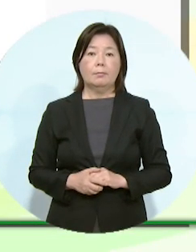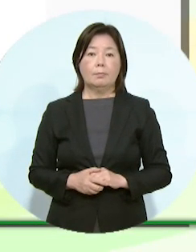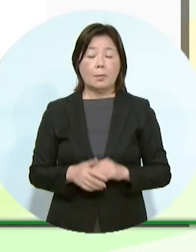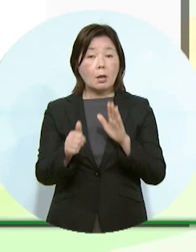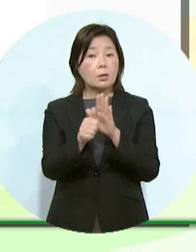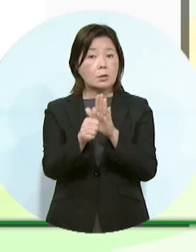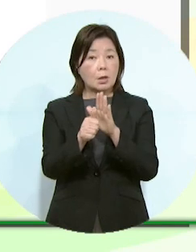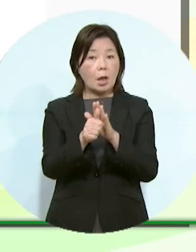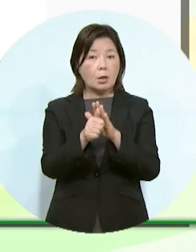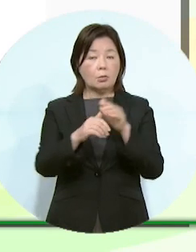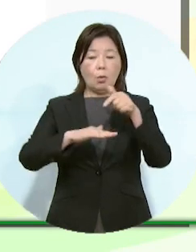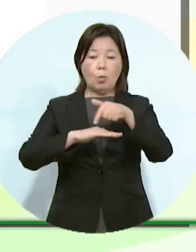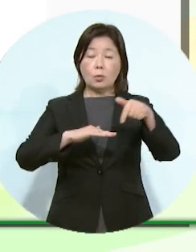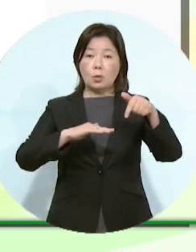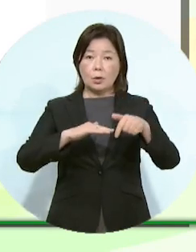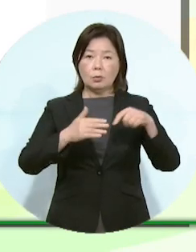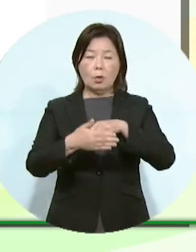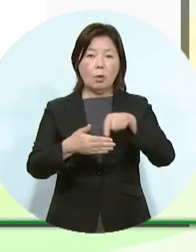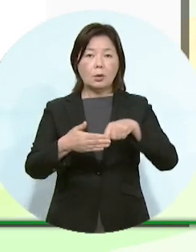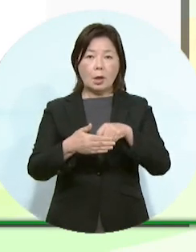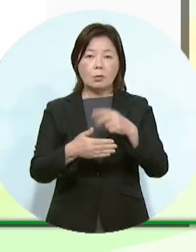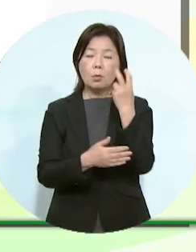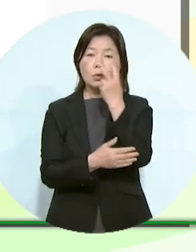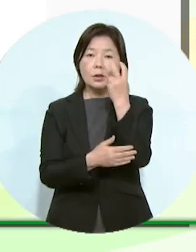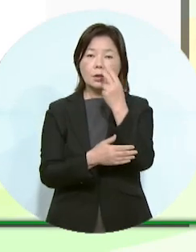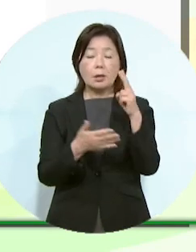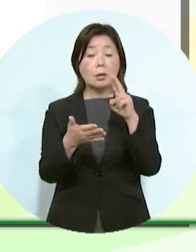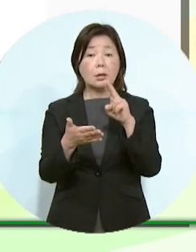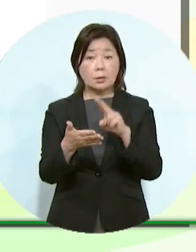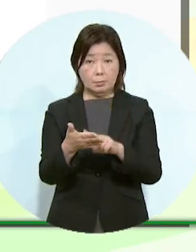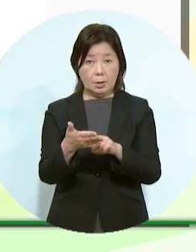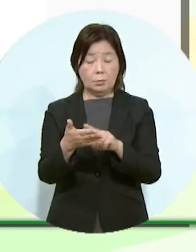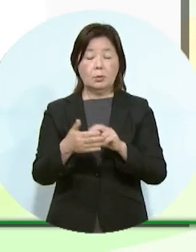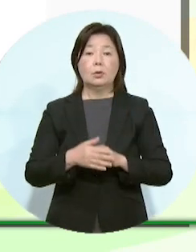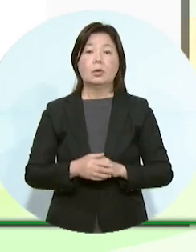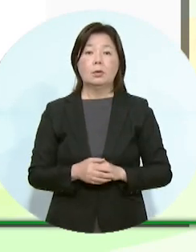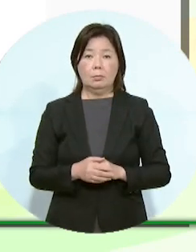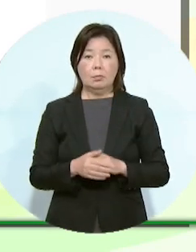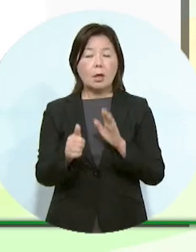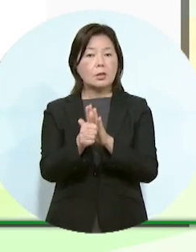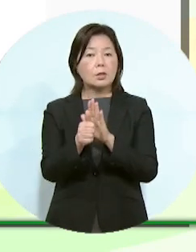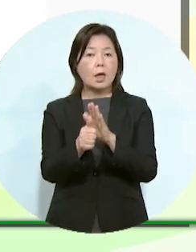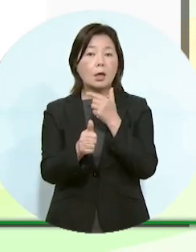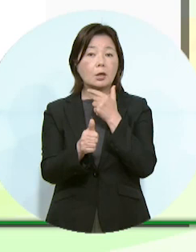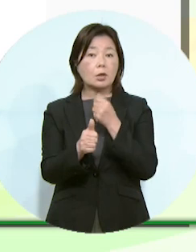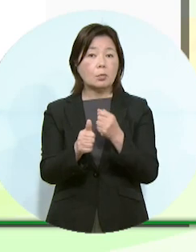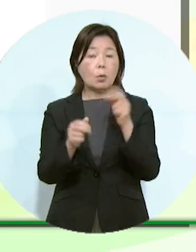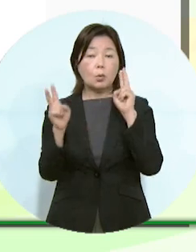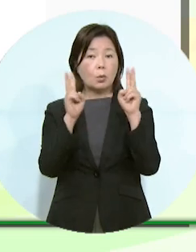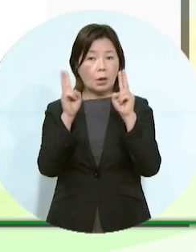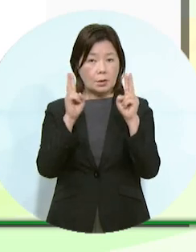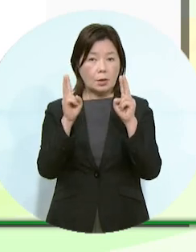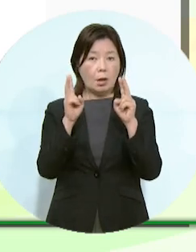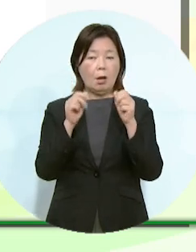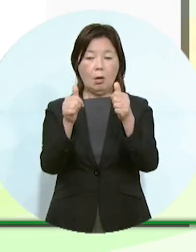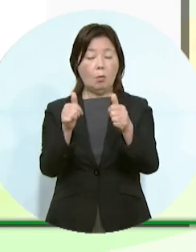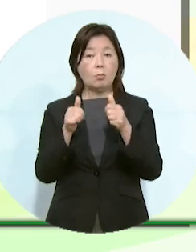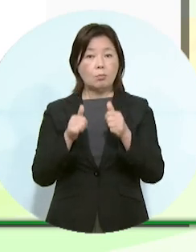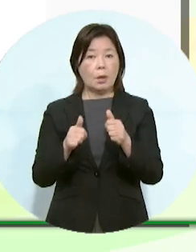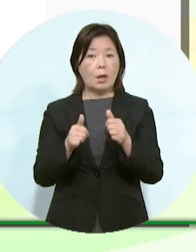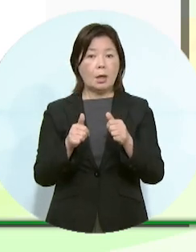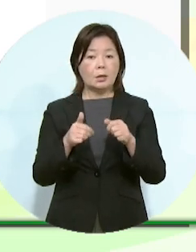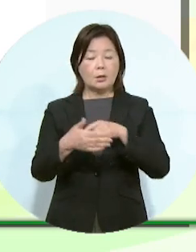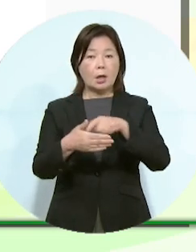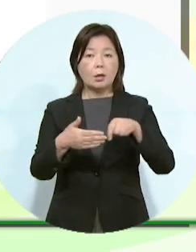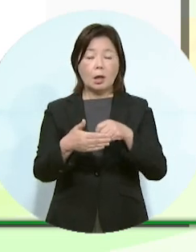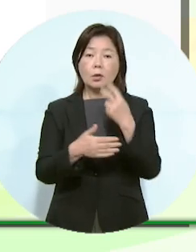支援するプロジェクトは審査により決定されます。支援を希望する場合はホームページで募集